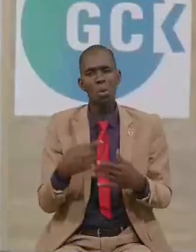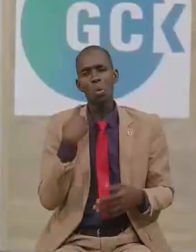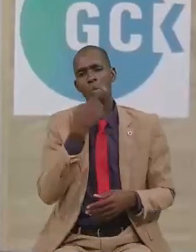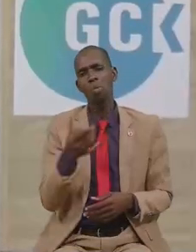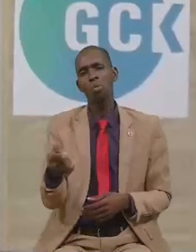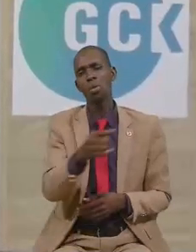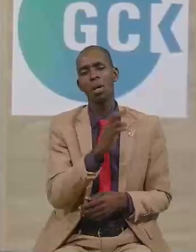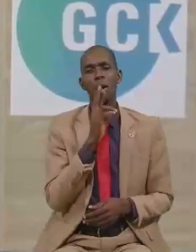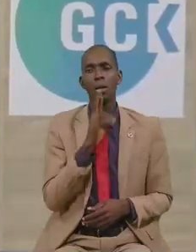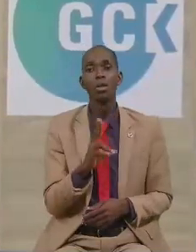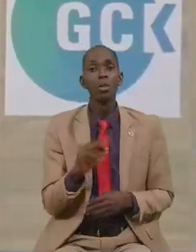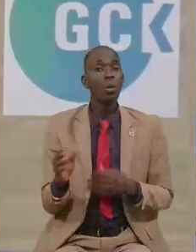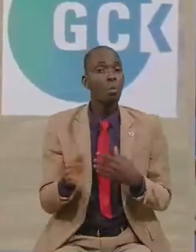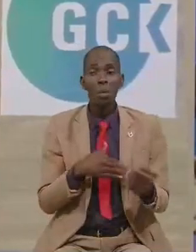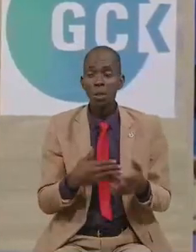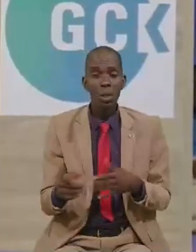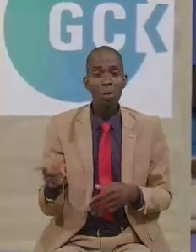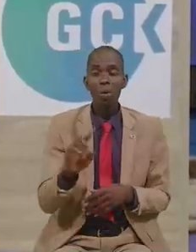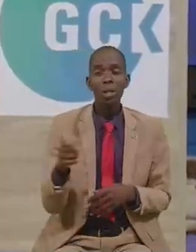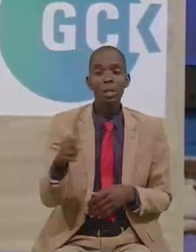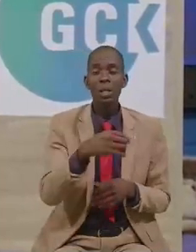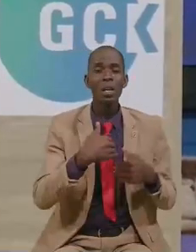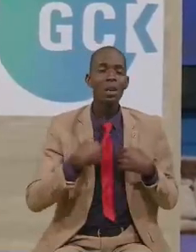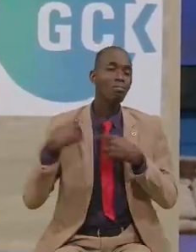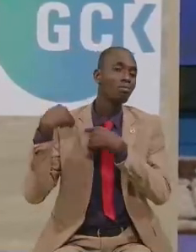qu'ils soient, n'importe où ils ont été, quel que soit